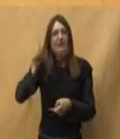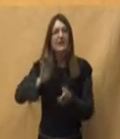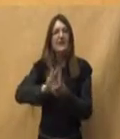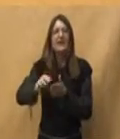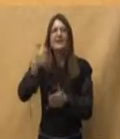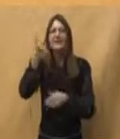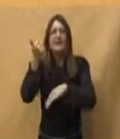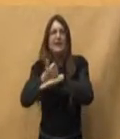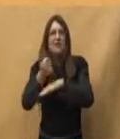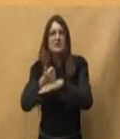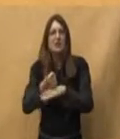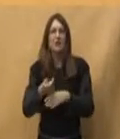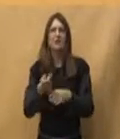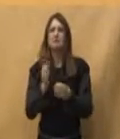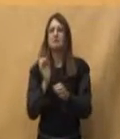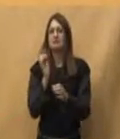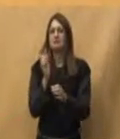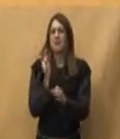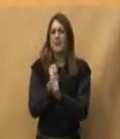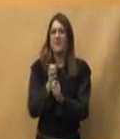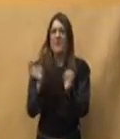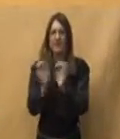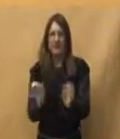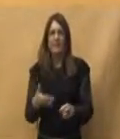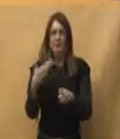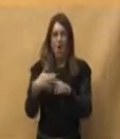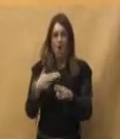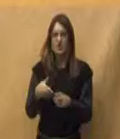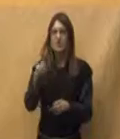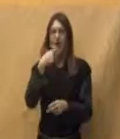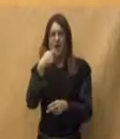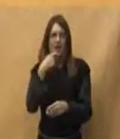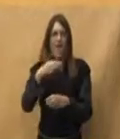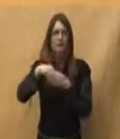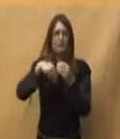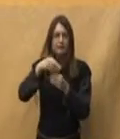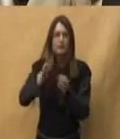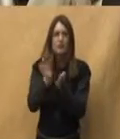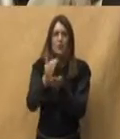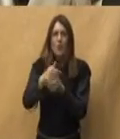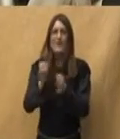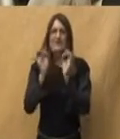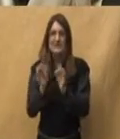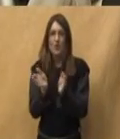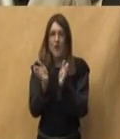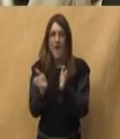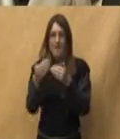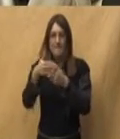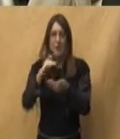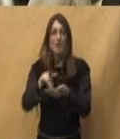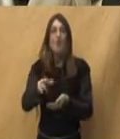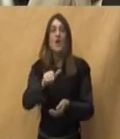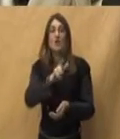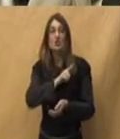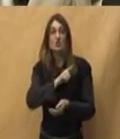sat vremena, napraviti neke pripreme, očistiti hranu, zapakirati je negdje u neke sigurne posude, čekati i onda